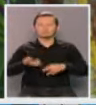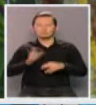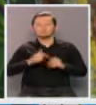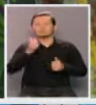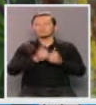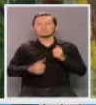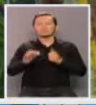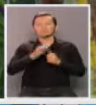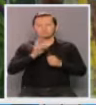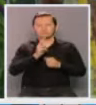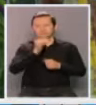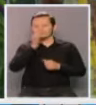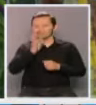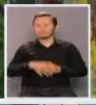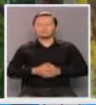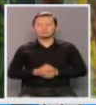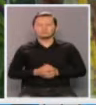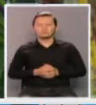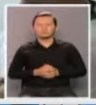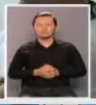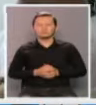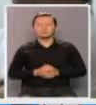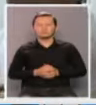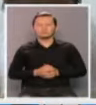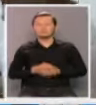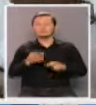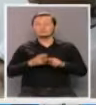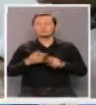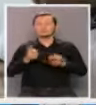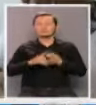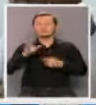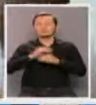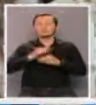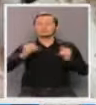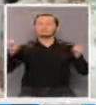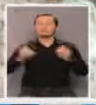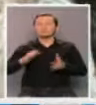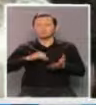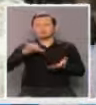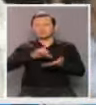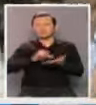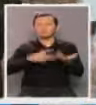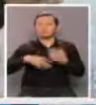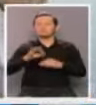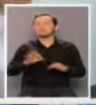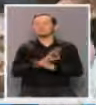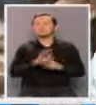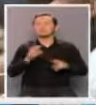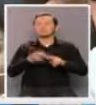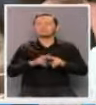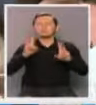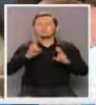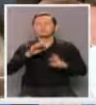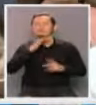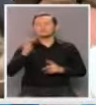каждой области найдешь таких одаренных артистов. Вместе с этим на вечернем фестивале участники будут исполнять песни, которые имеют